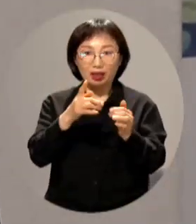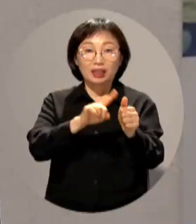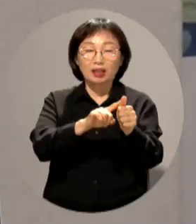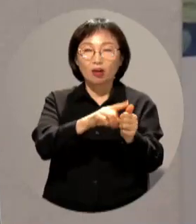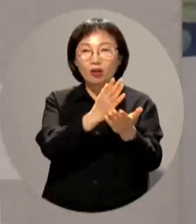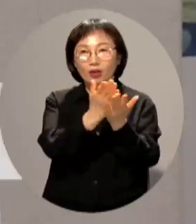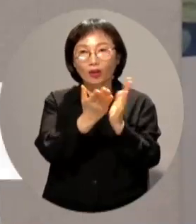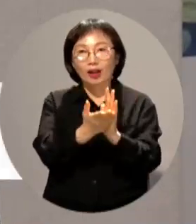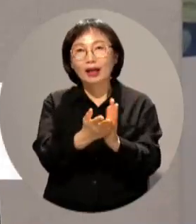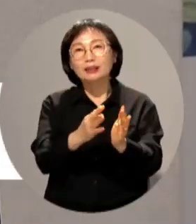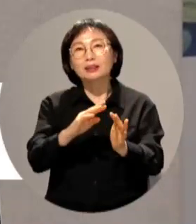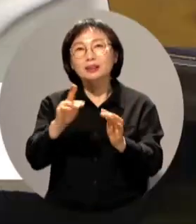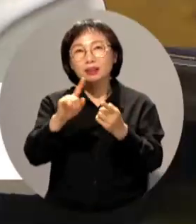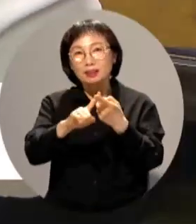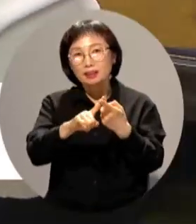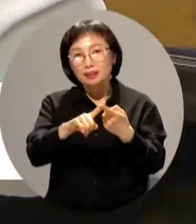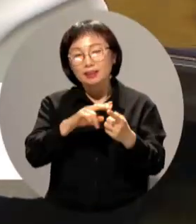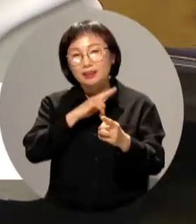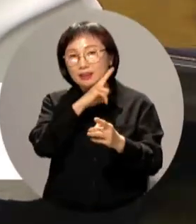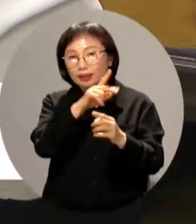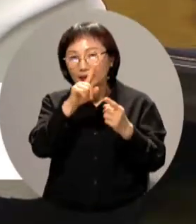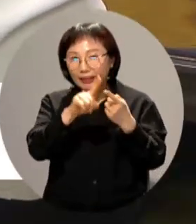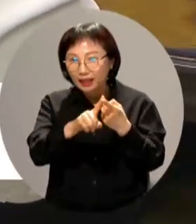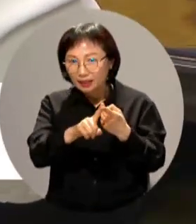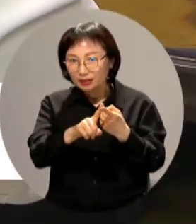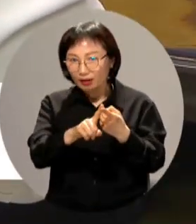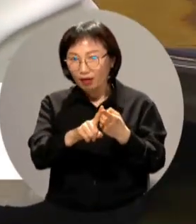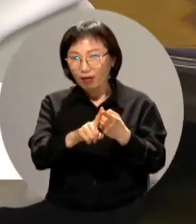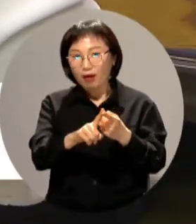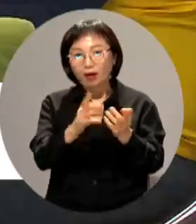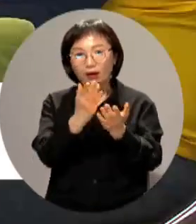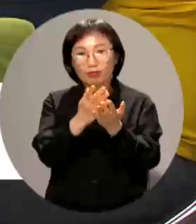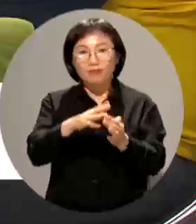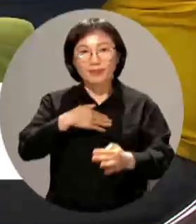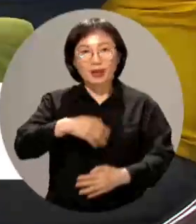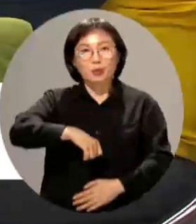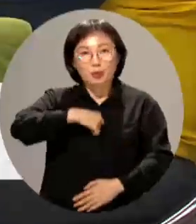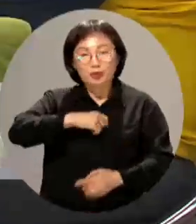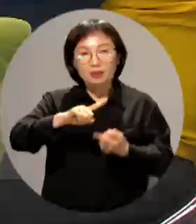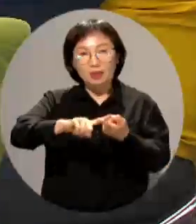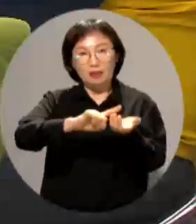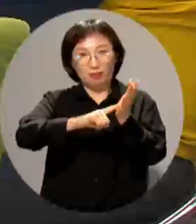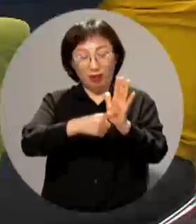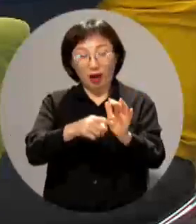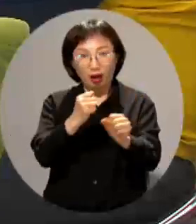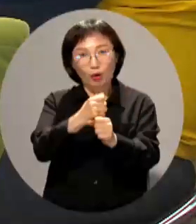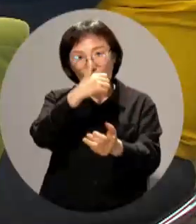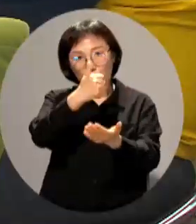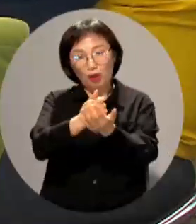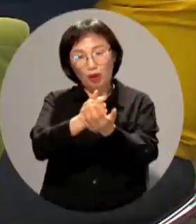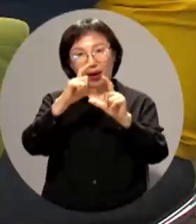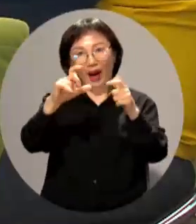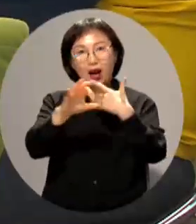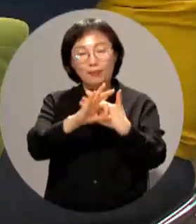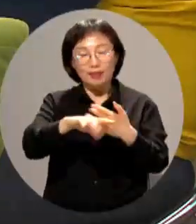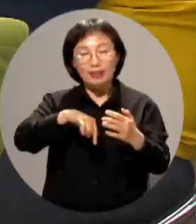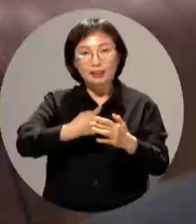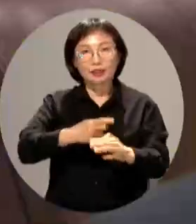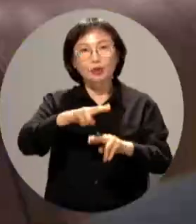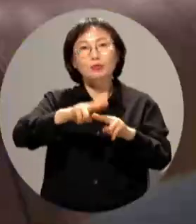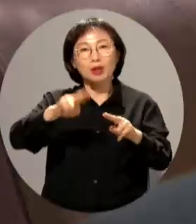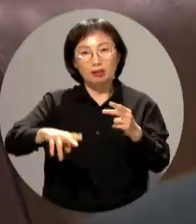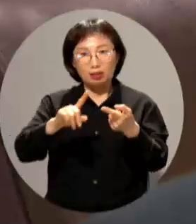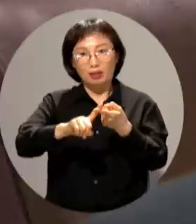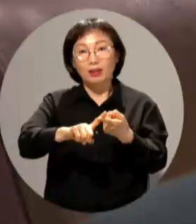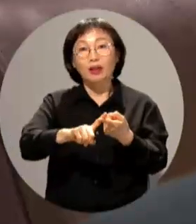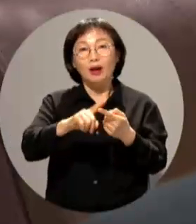여러 소개 결백을 주장하며 당선된 뒤에 유죄 판결을 받으면 스스로 물러나게 따며 배수진을 치고 있습니다